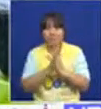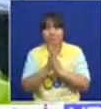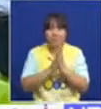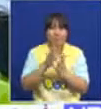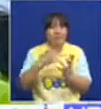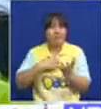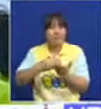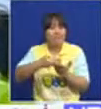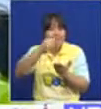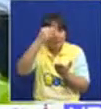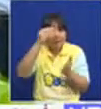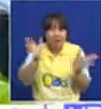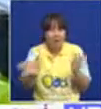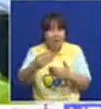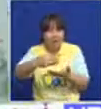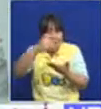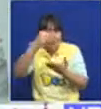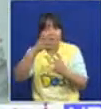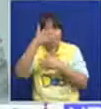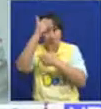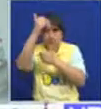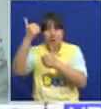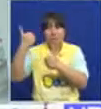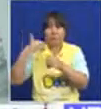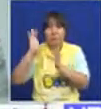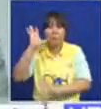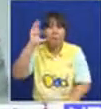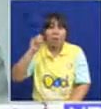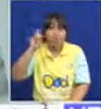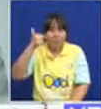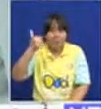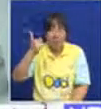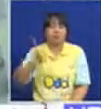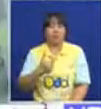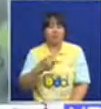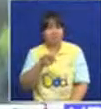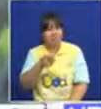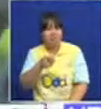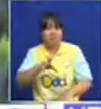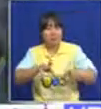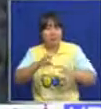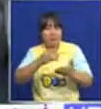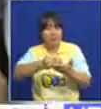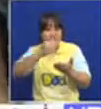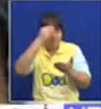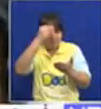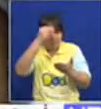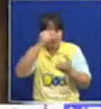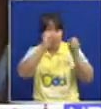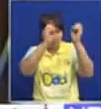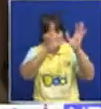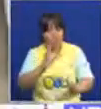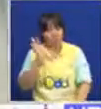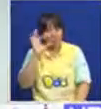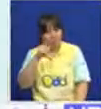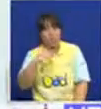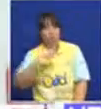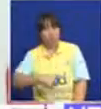านการเรียนการสอนในชั้นเรียนมากขึ้นรวมทั้งผู้ปกครองมีความพึงพอใจในการจัดการเรียนการสอนของครูผู้สอนมากขึ้นด้